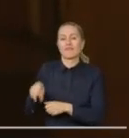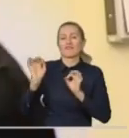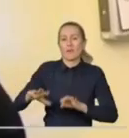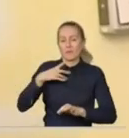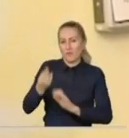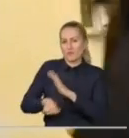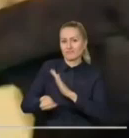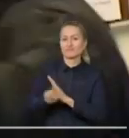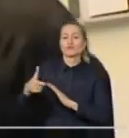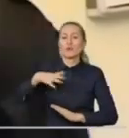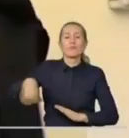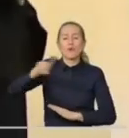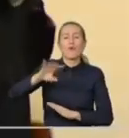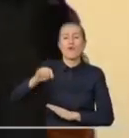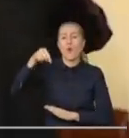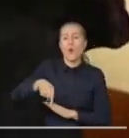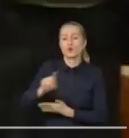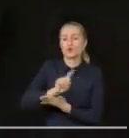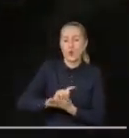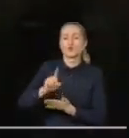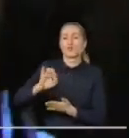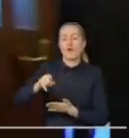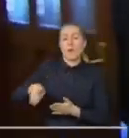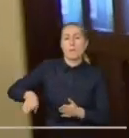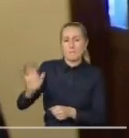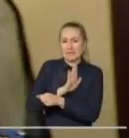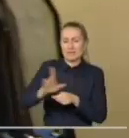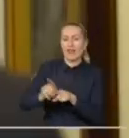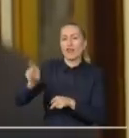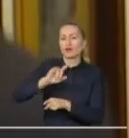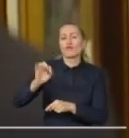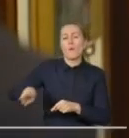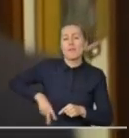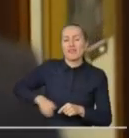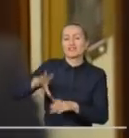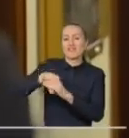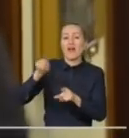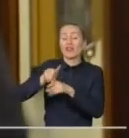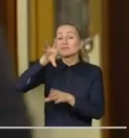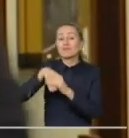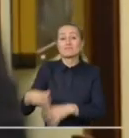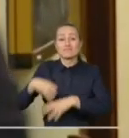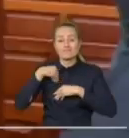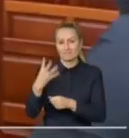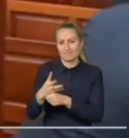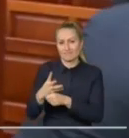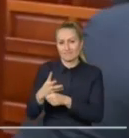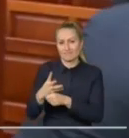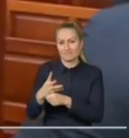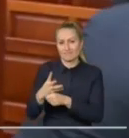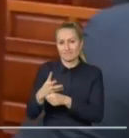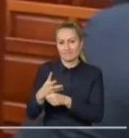spraw dolnośląskiego biznesmena w jednym z ministerstw i Komendzie Głównej Straży Pożarnej. Łącznie mieli przyjąć co najmniej 40 tysięcy złotych.